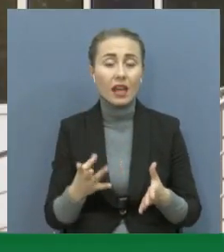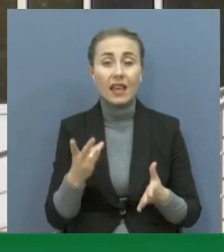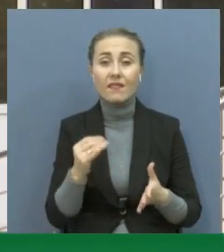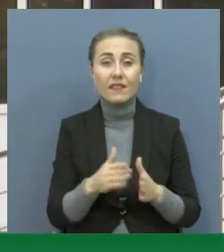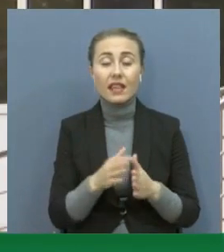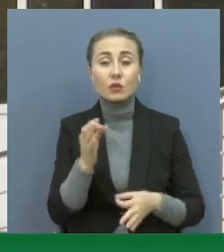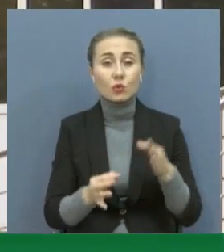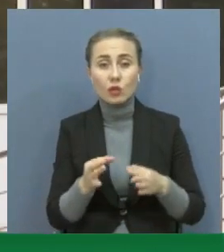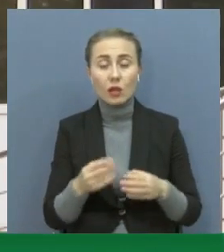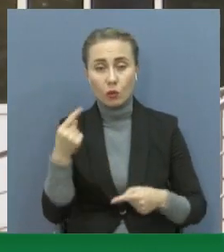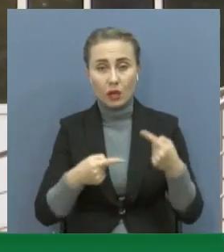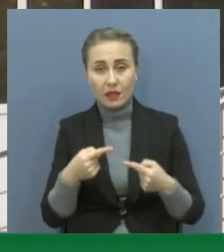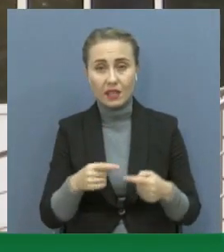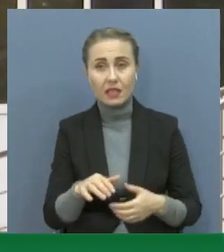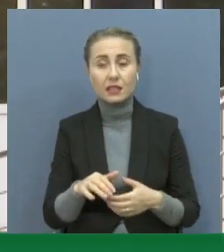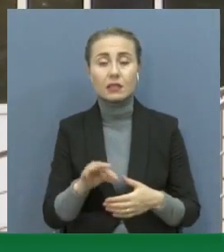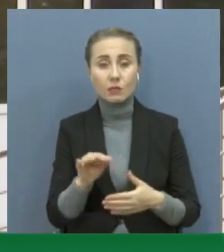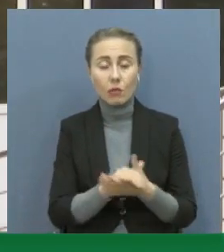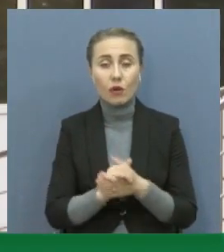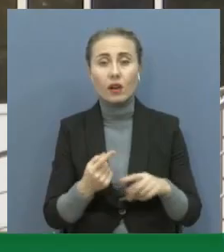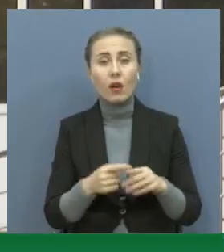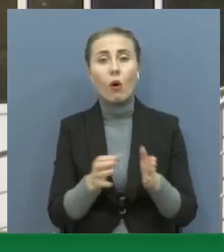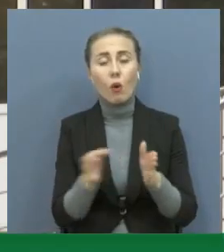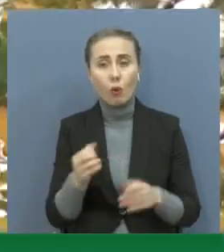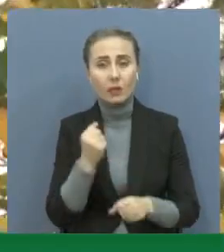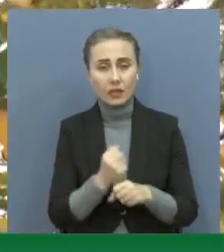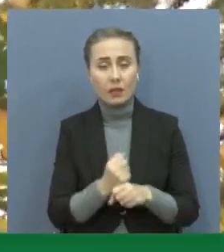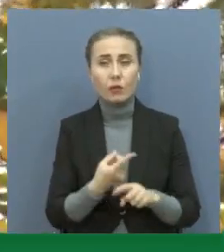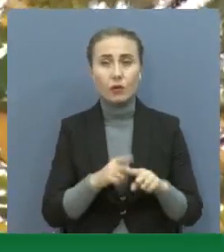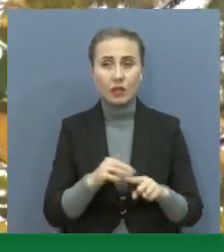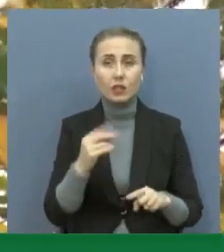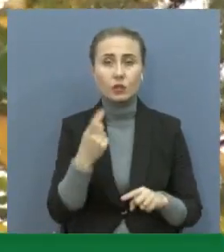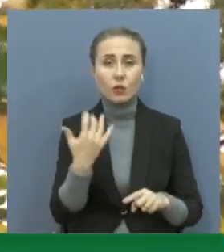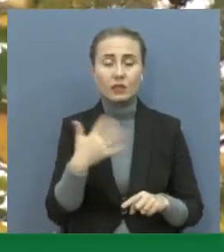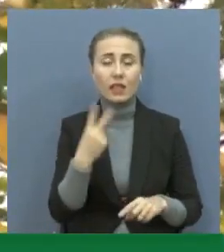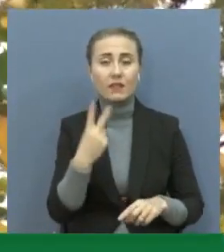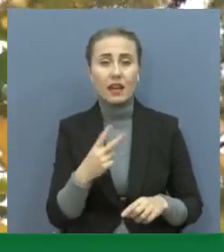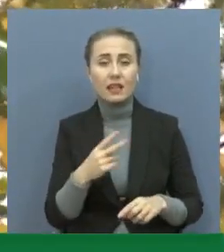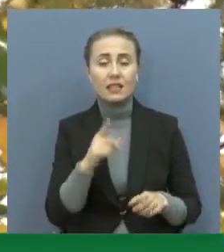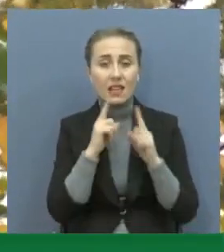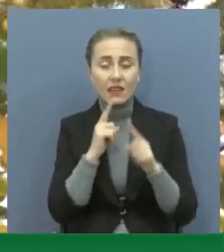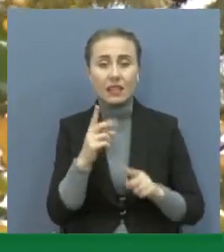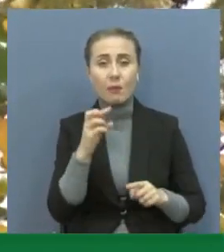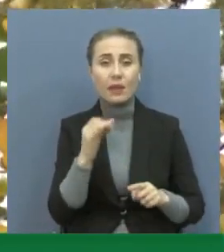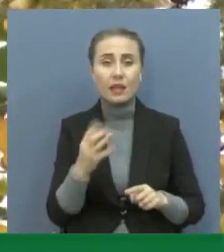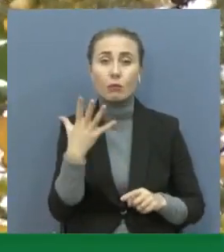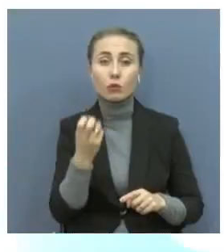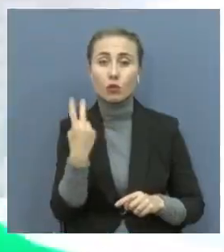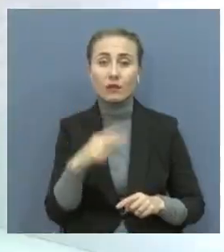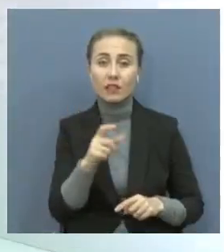внесудебное урегулирование споров. По области функционируют 152 совета БИЕВ, в котором состоят 520